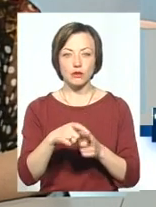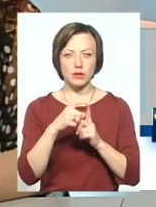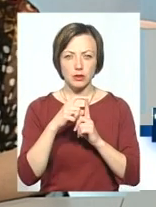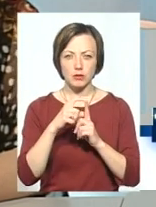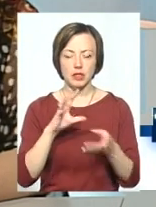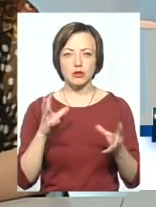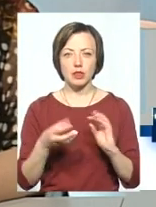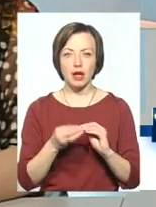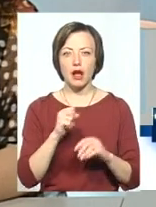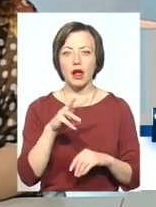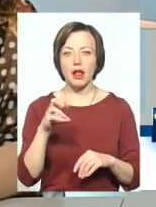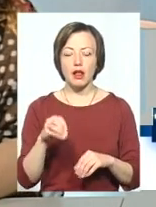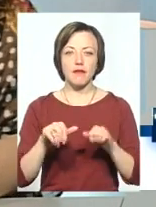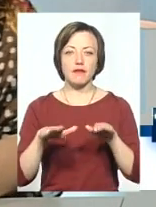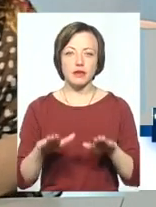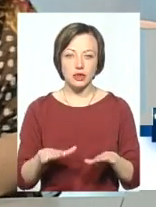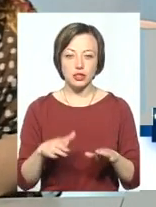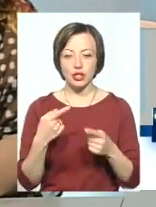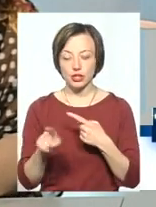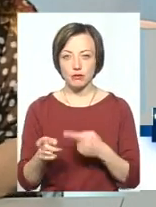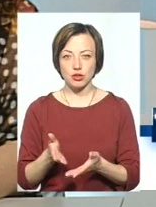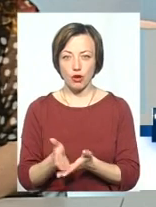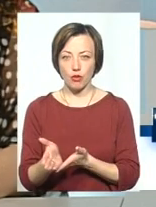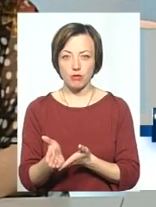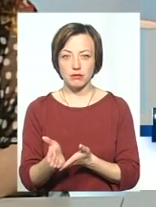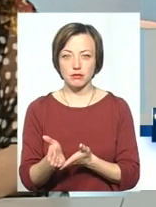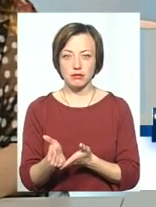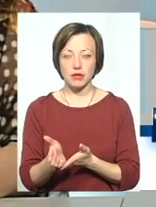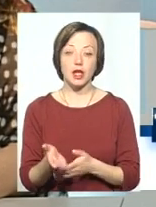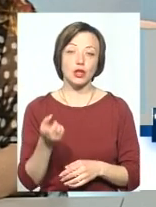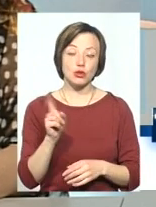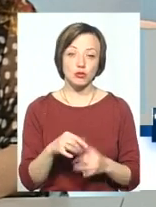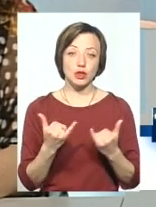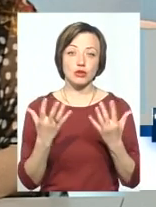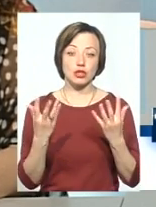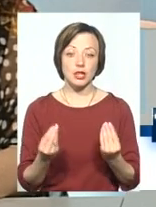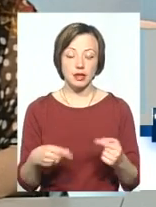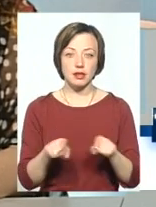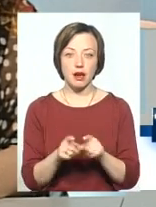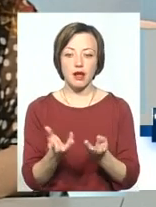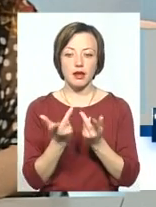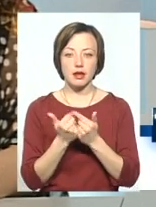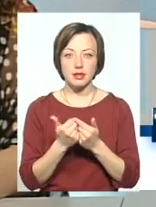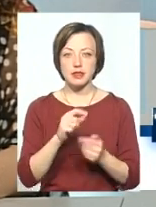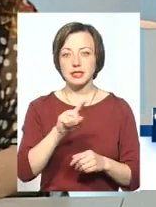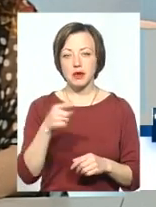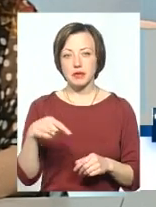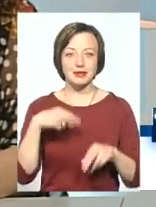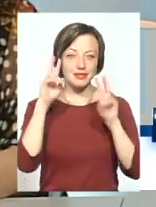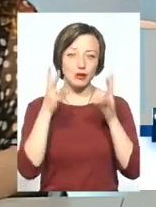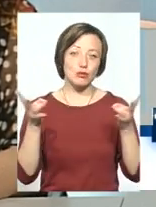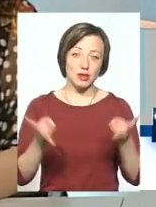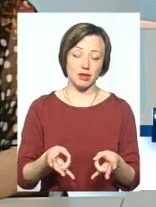позитивного результата, але ми його от вирішили другим шляхом тому. То тому на сьогоднішній день така кількість запитів, я не знаю, чи вона